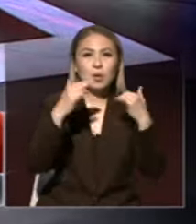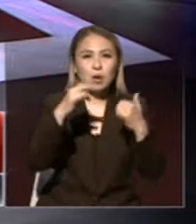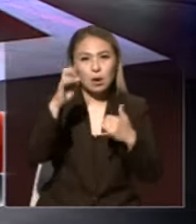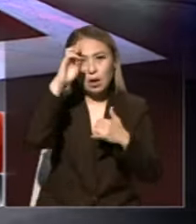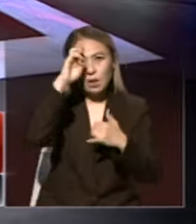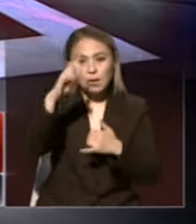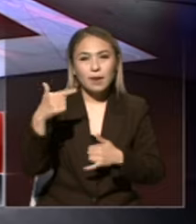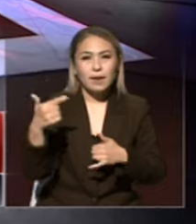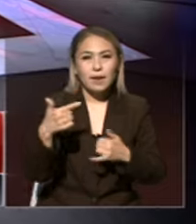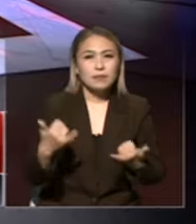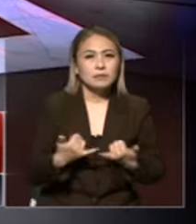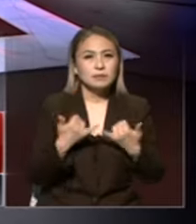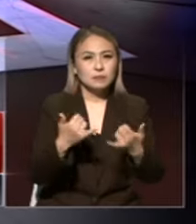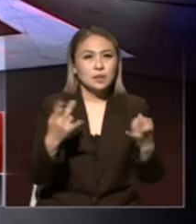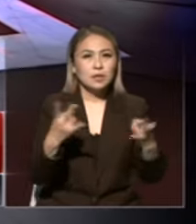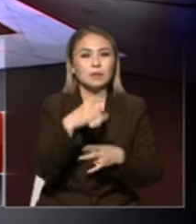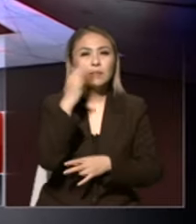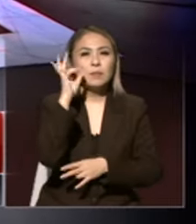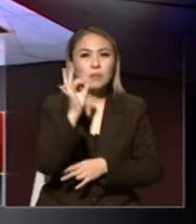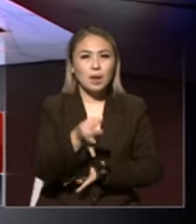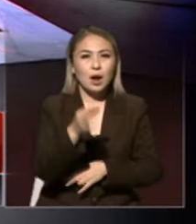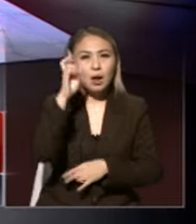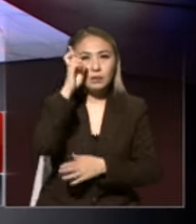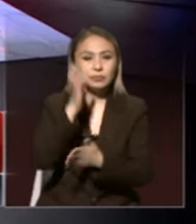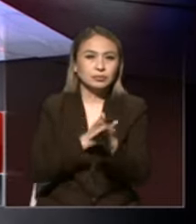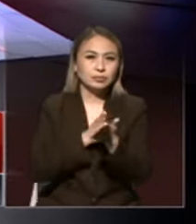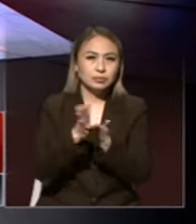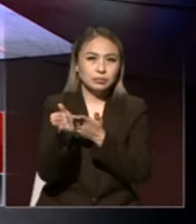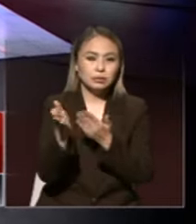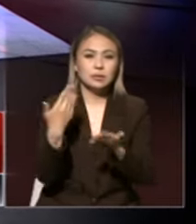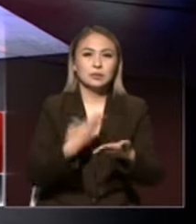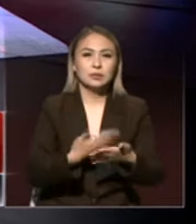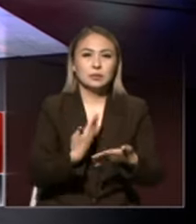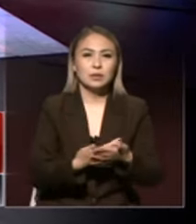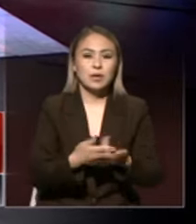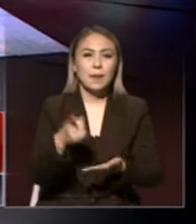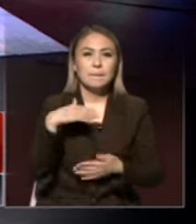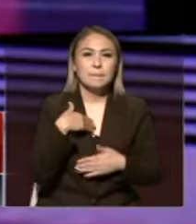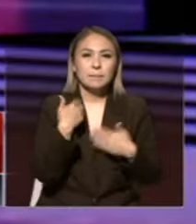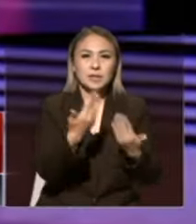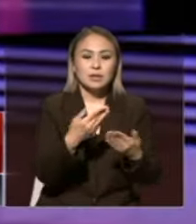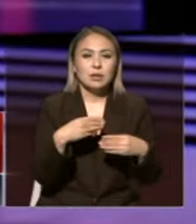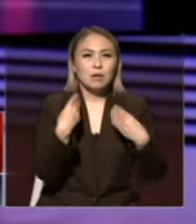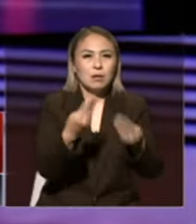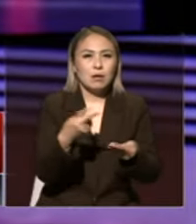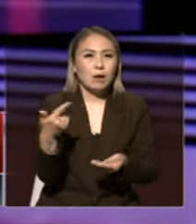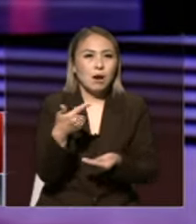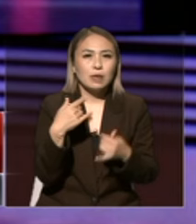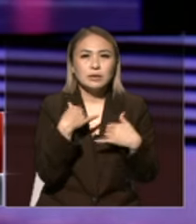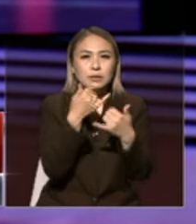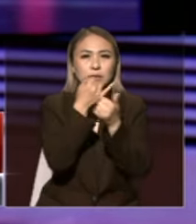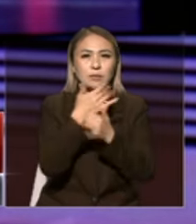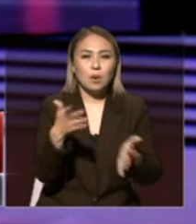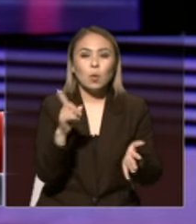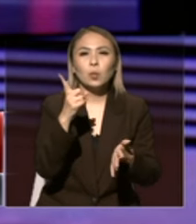гарантиясы болу керек. Мен үкіметке барып сұрасам, олар маған айтады. Біз сізге ешқандай гарантия бере алмаймыз, неге